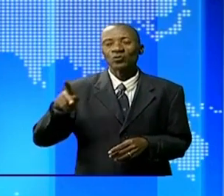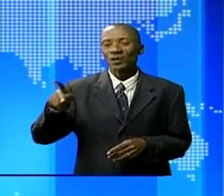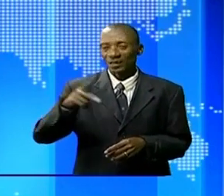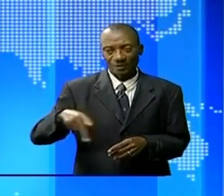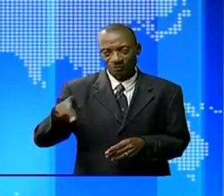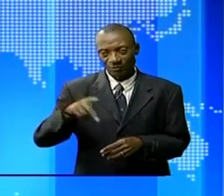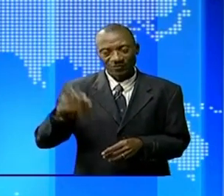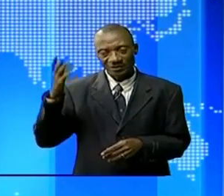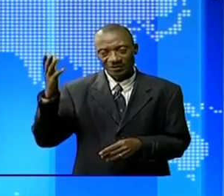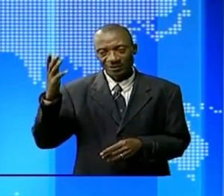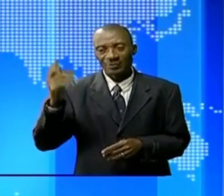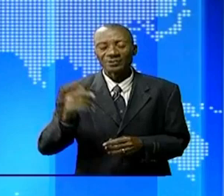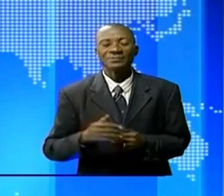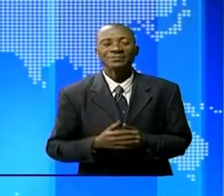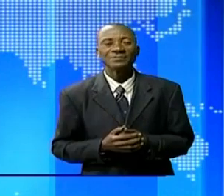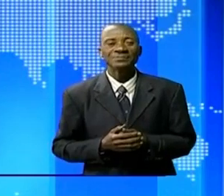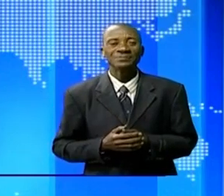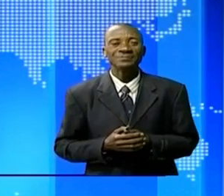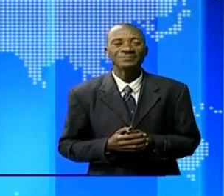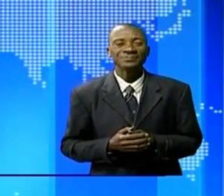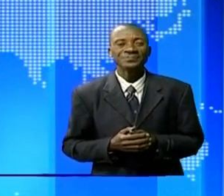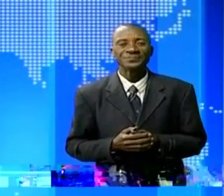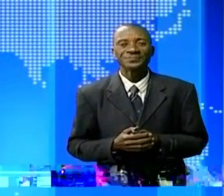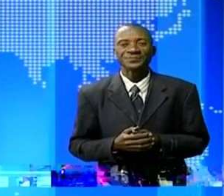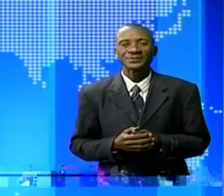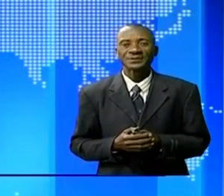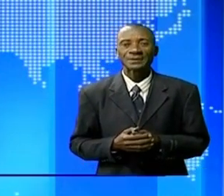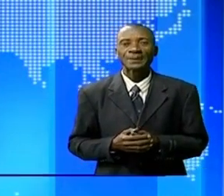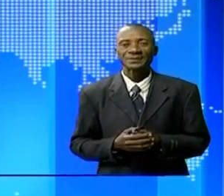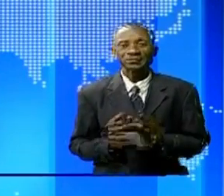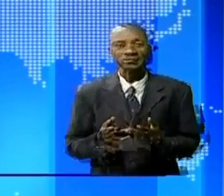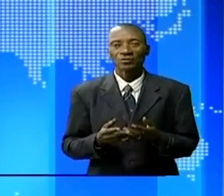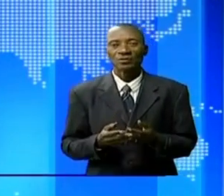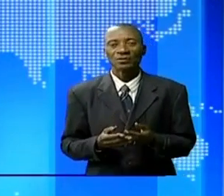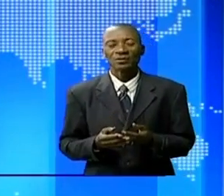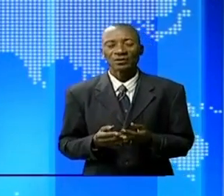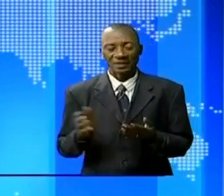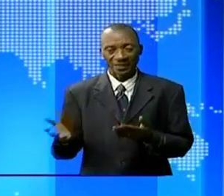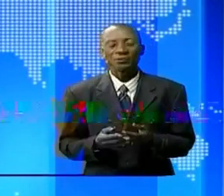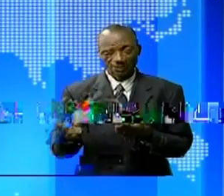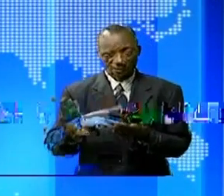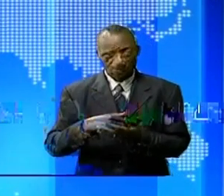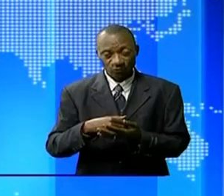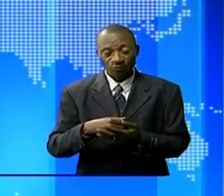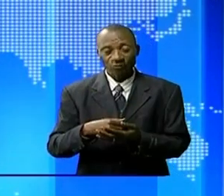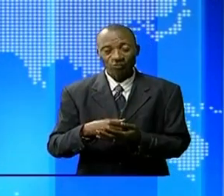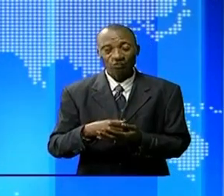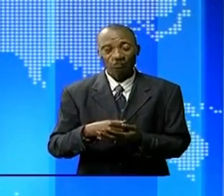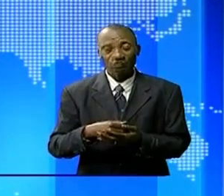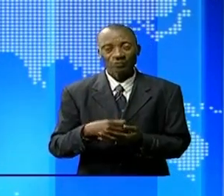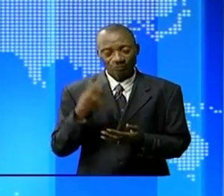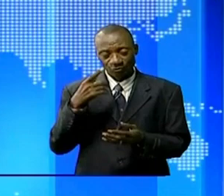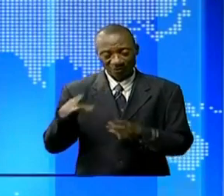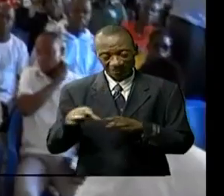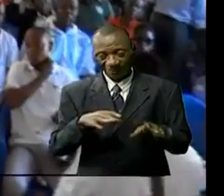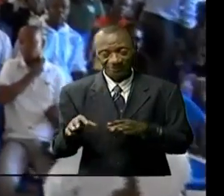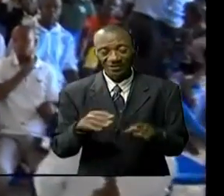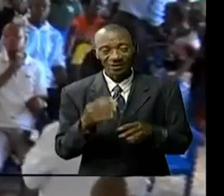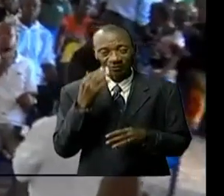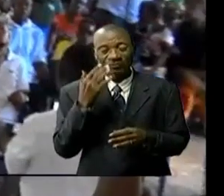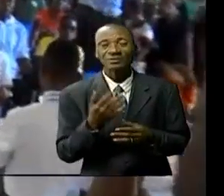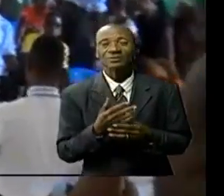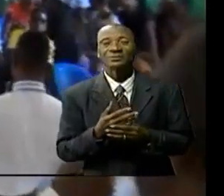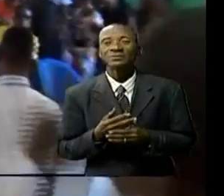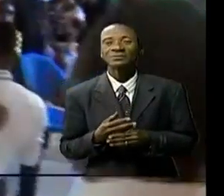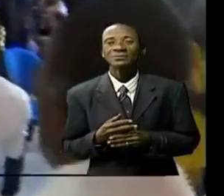inaugurale le retour de cette cérémonie de ce grand événement avec coaching d'une de ses